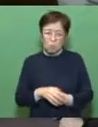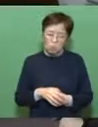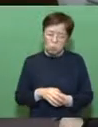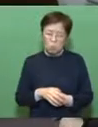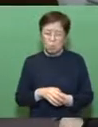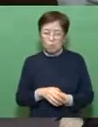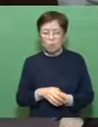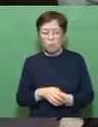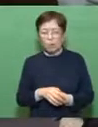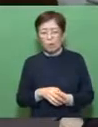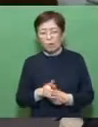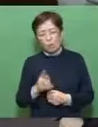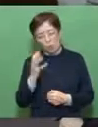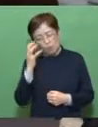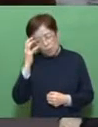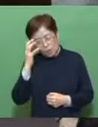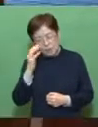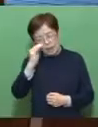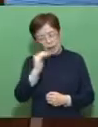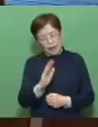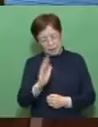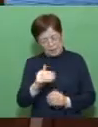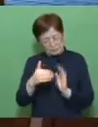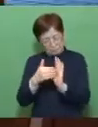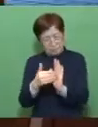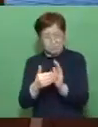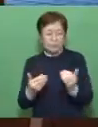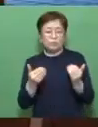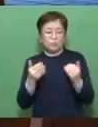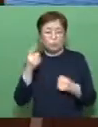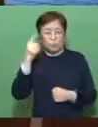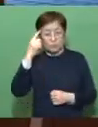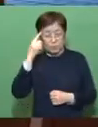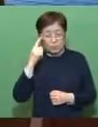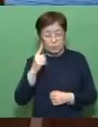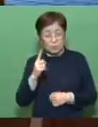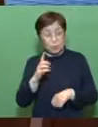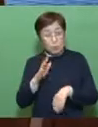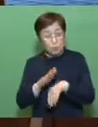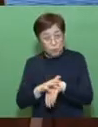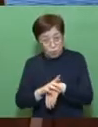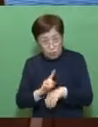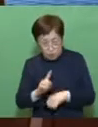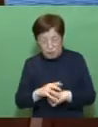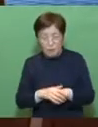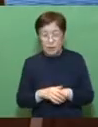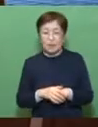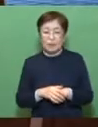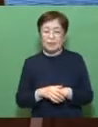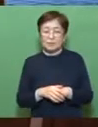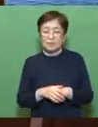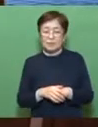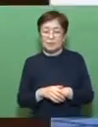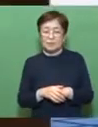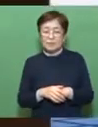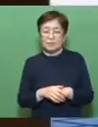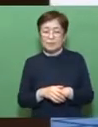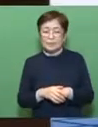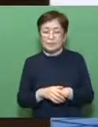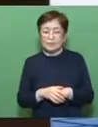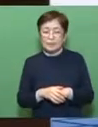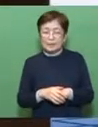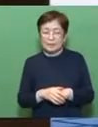社会増減ゼロに持ってかいうことだと思いますがあの1番の目的